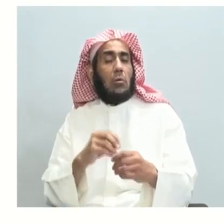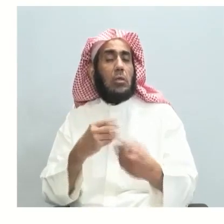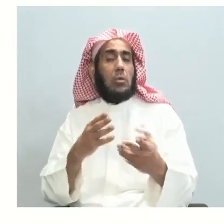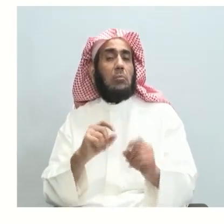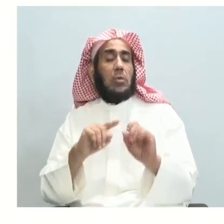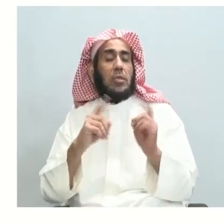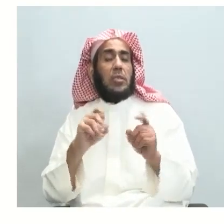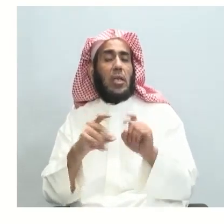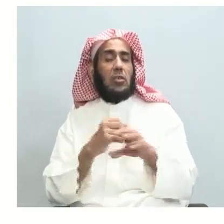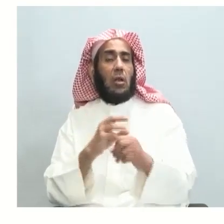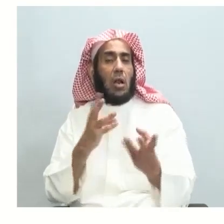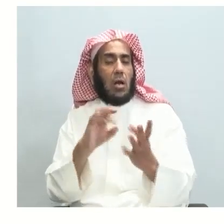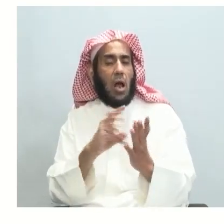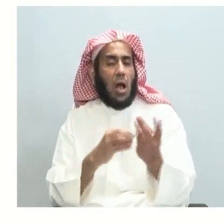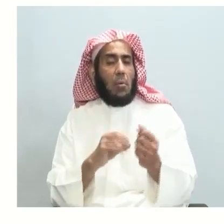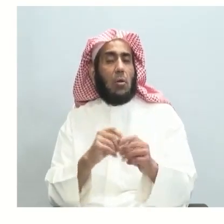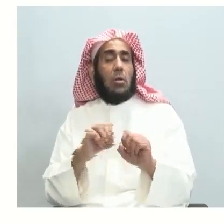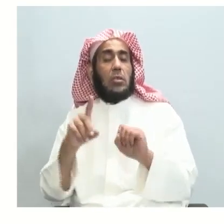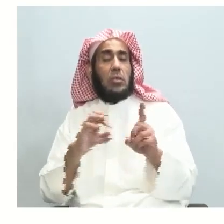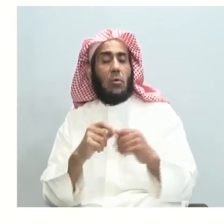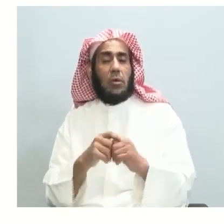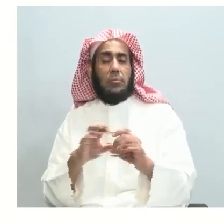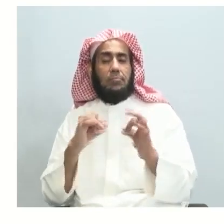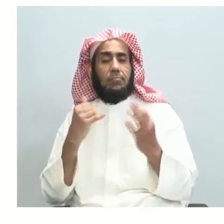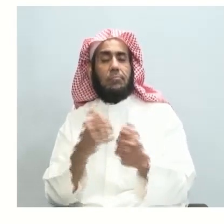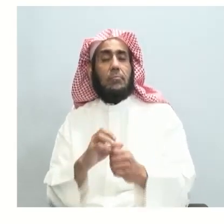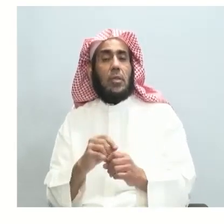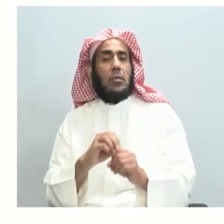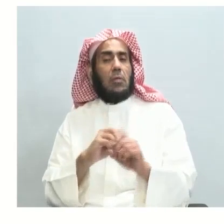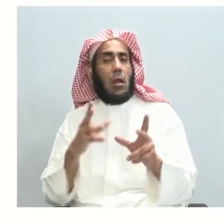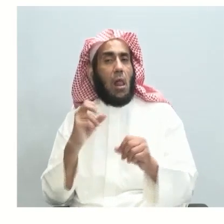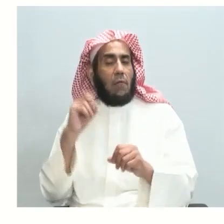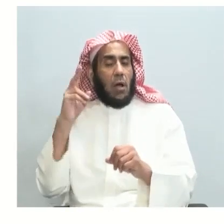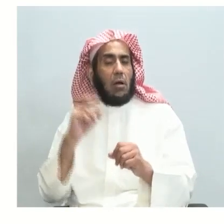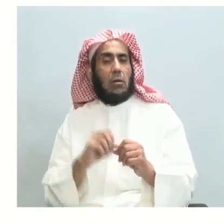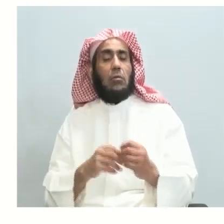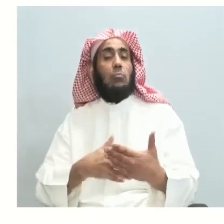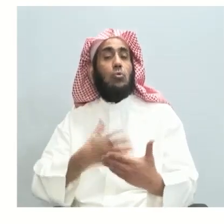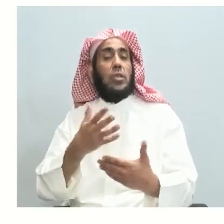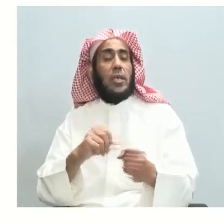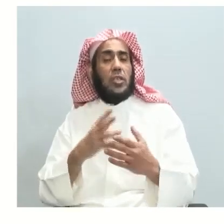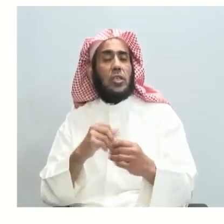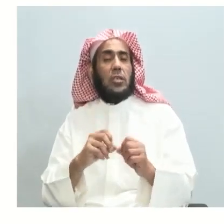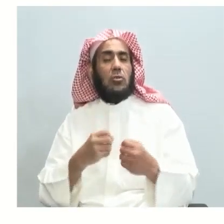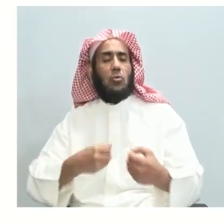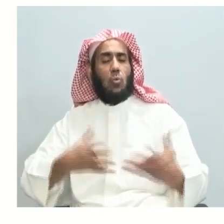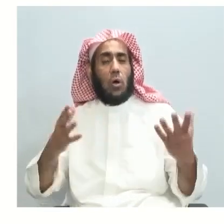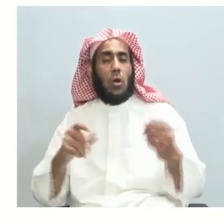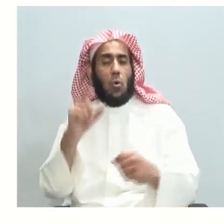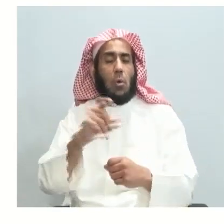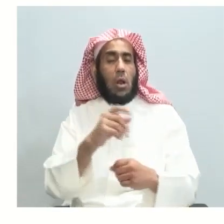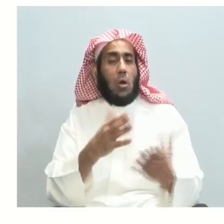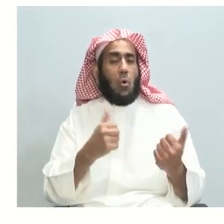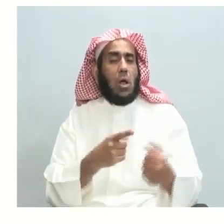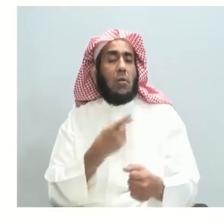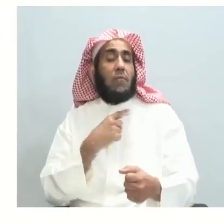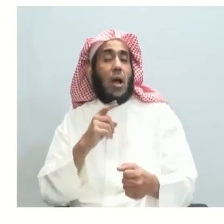التواصل الاجتماعي التسويق الرقمي التسويق عبر منصه التواصل كذلك طرح الافكار لمنتجات جديده سوق على العملاء ونعرف